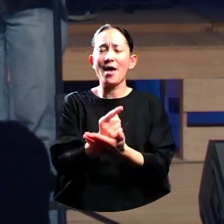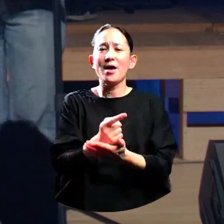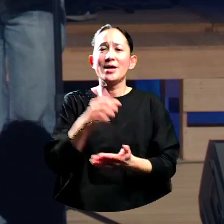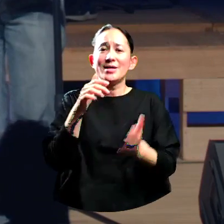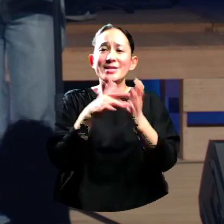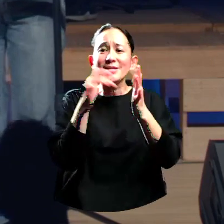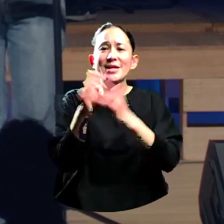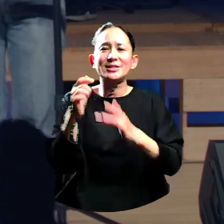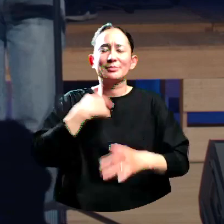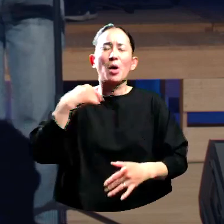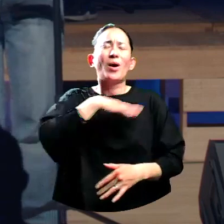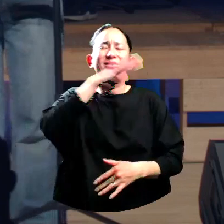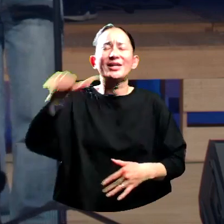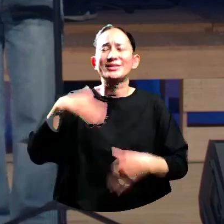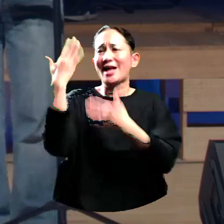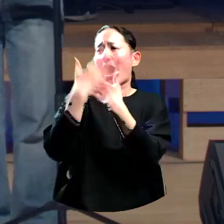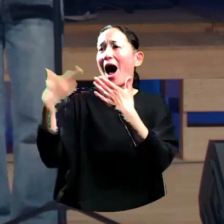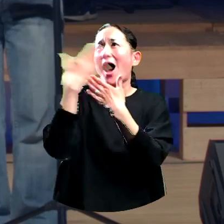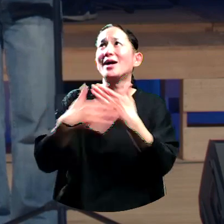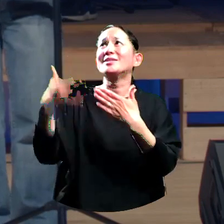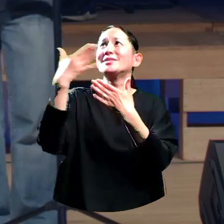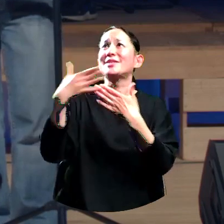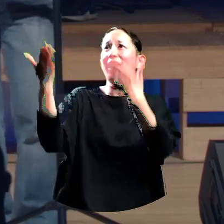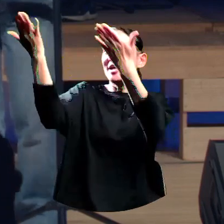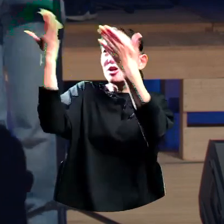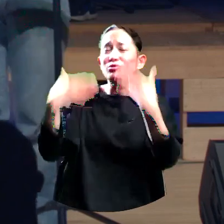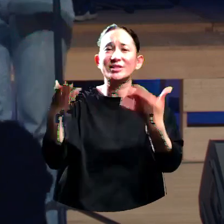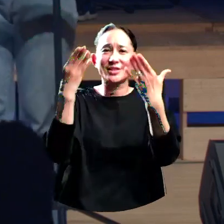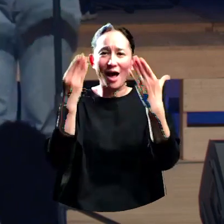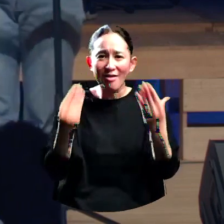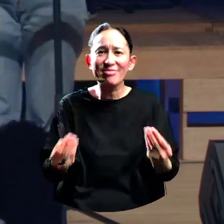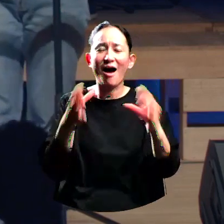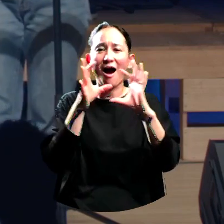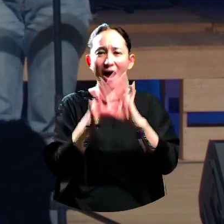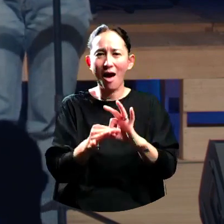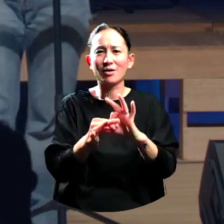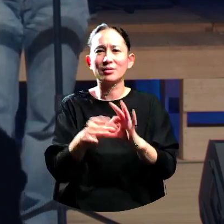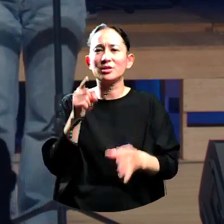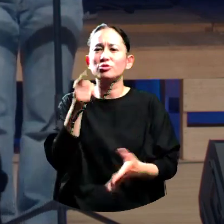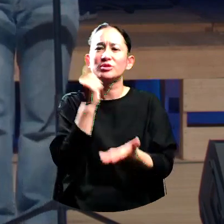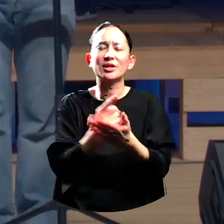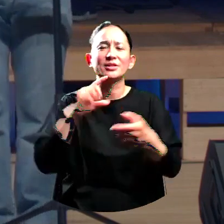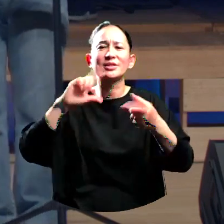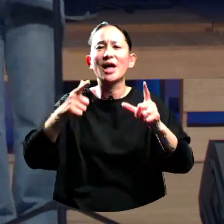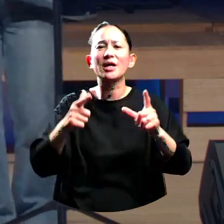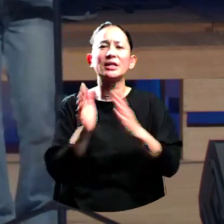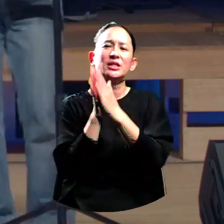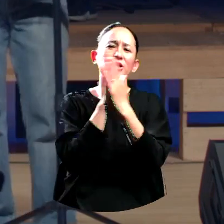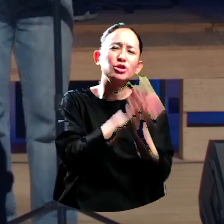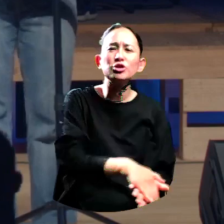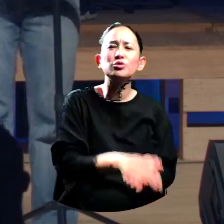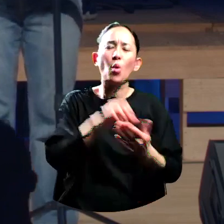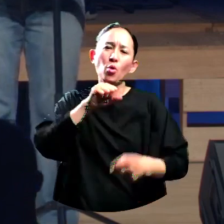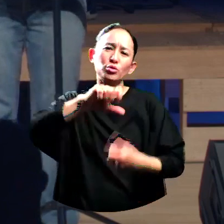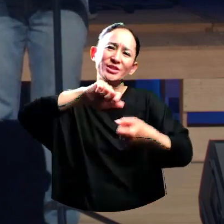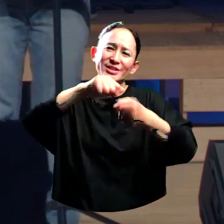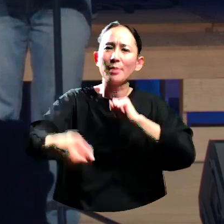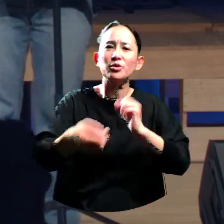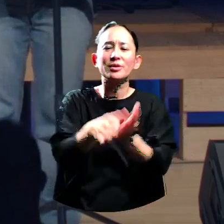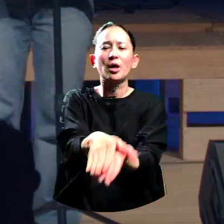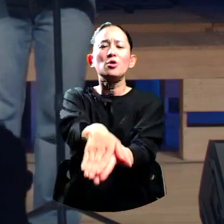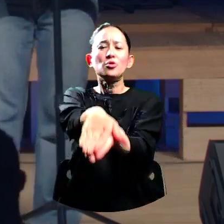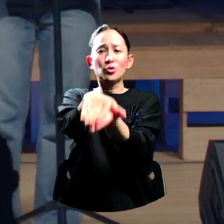くださったから。 It is because Jesus loved us so much. それだけでなくて死を打ち破り、よみがえってくださった